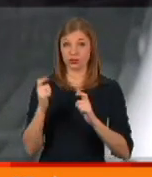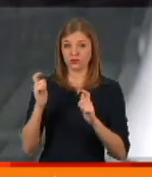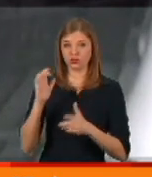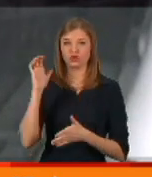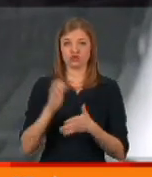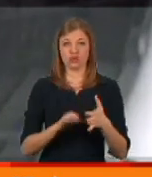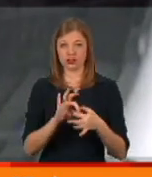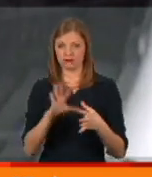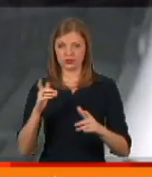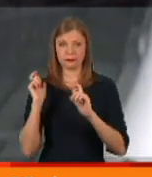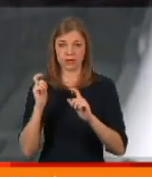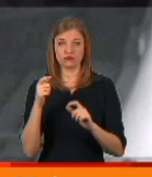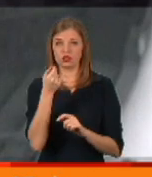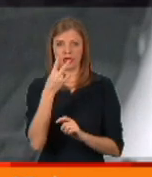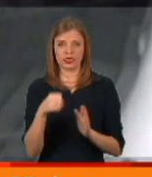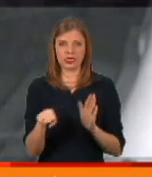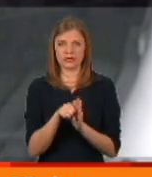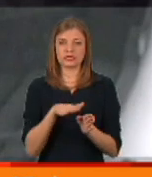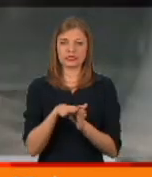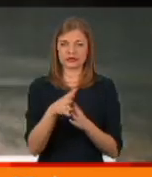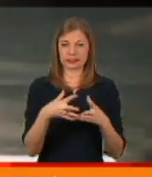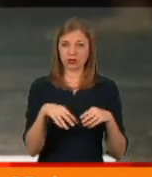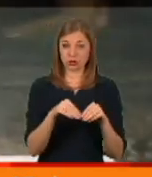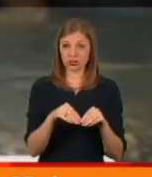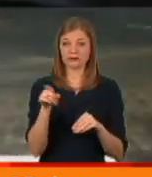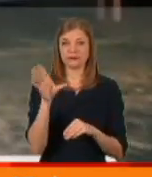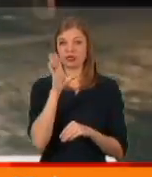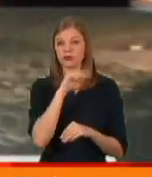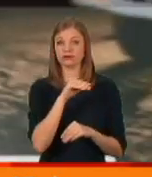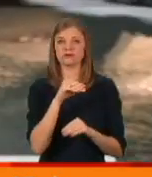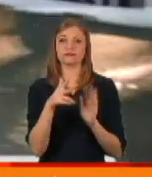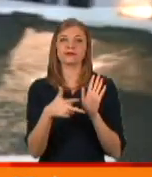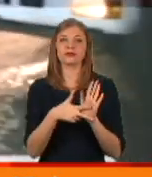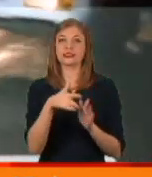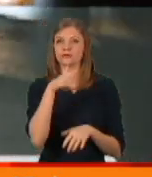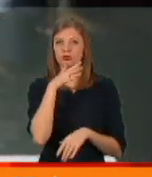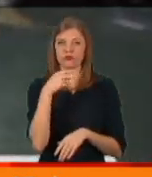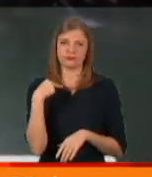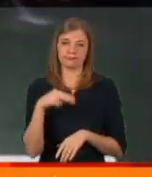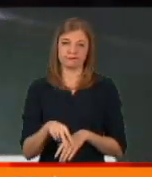через відірваний причіп, якою ледь не загинула ціла родина, йому загрожує до 8